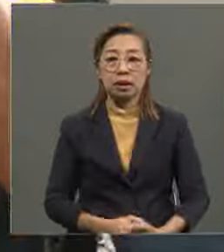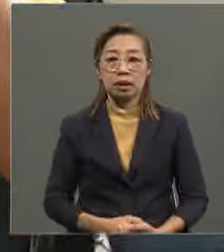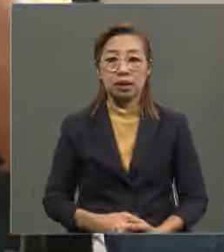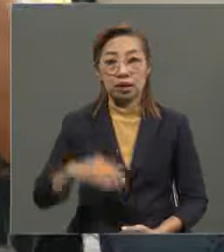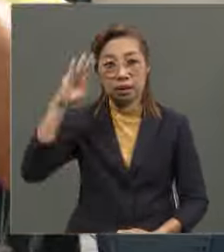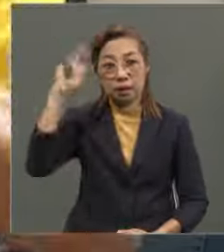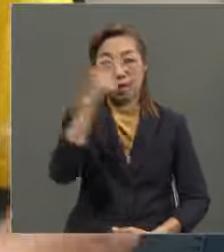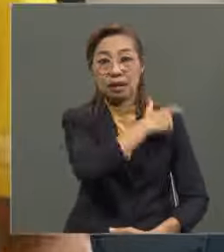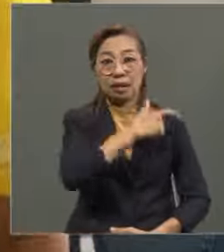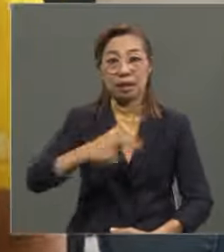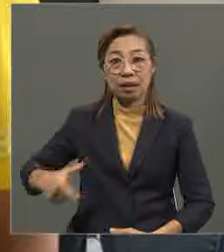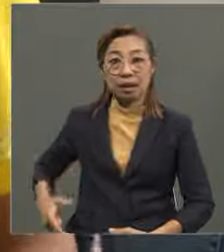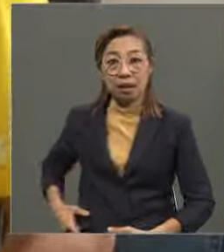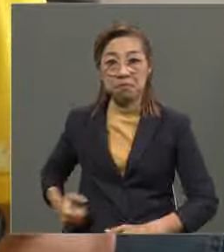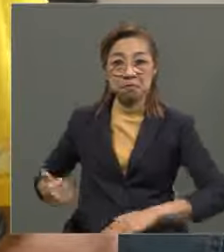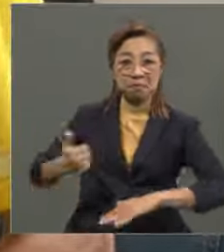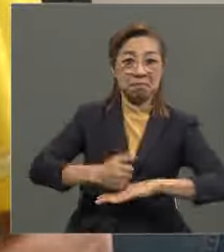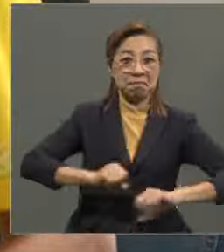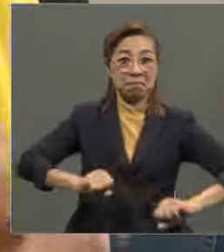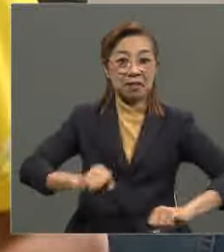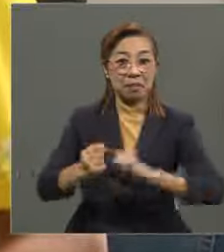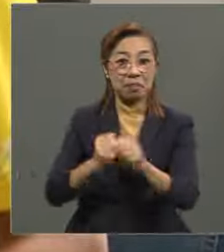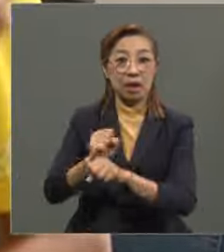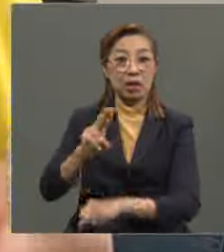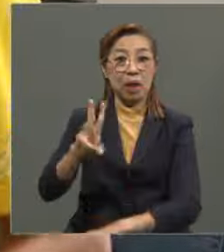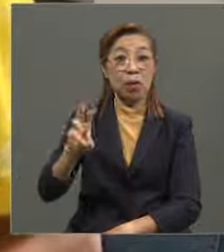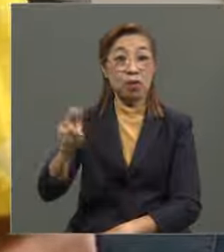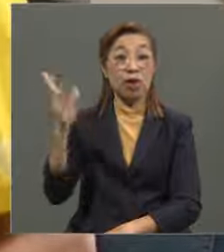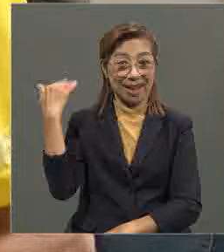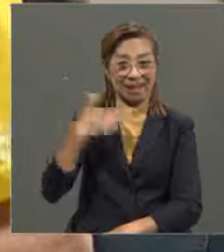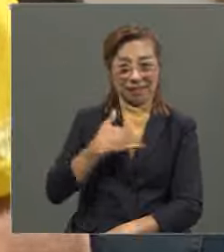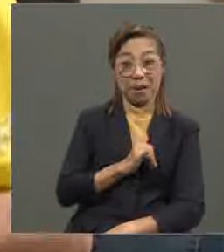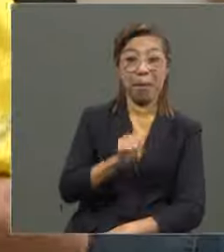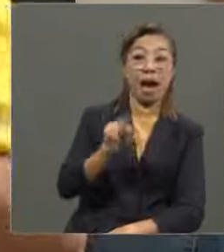คลองลาดปี62อะค่ะก็มารับตรงด้านนู้นเหมือนกัน